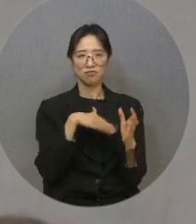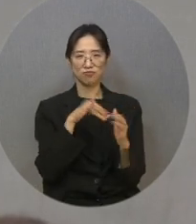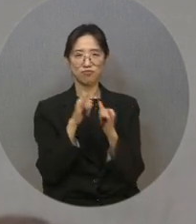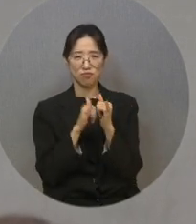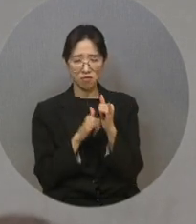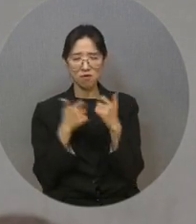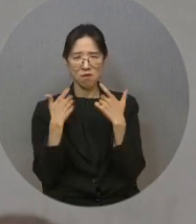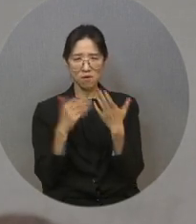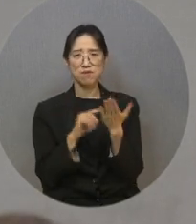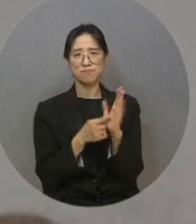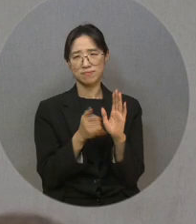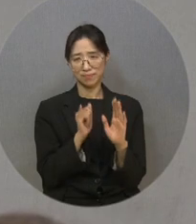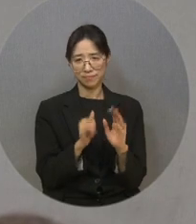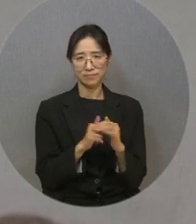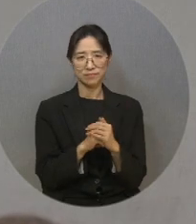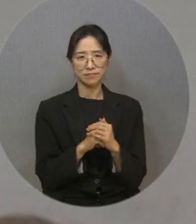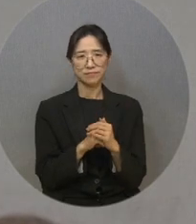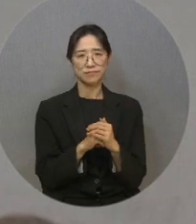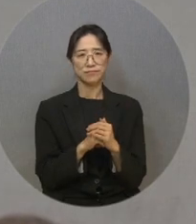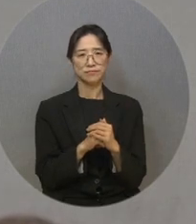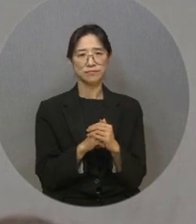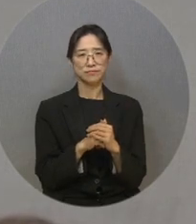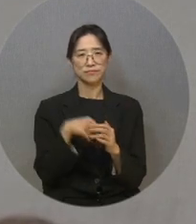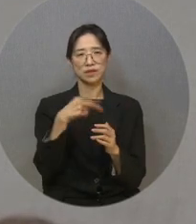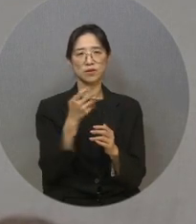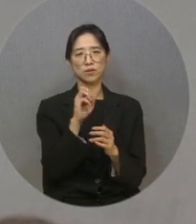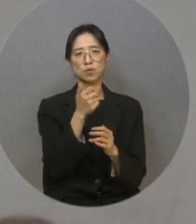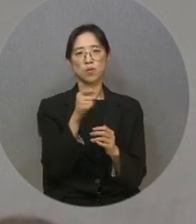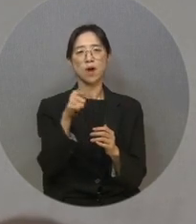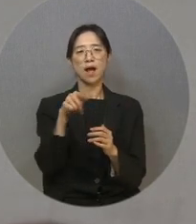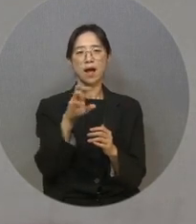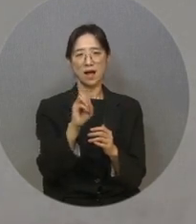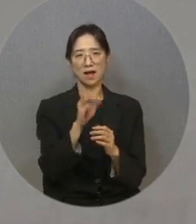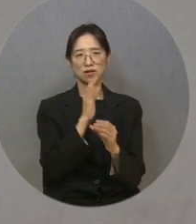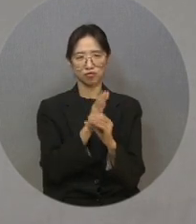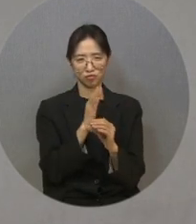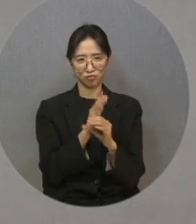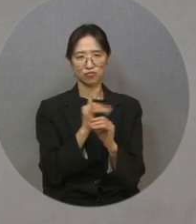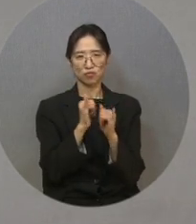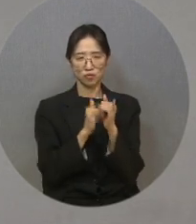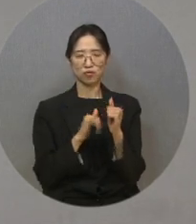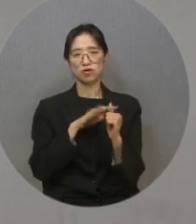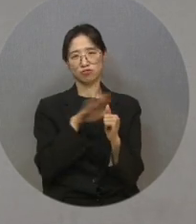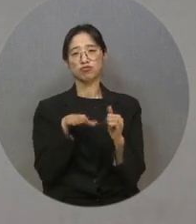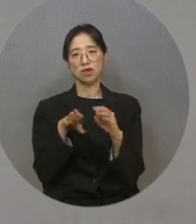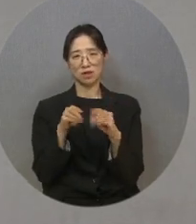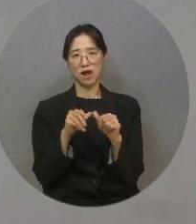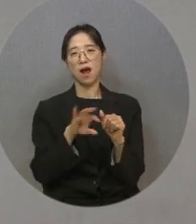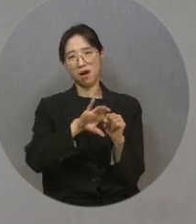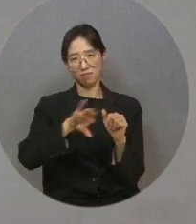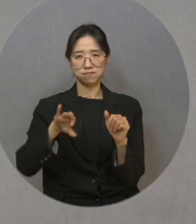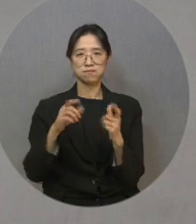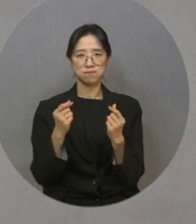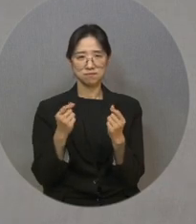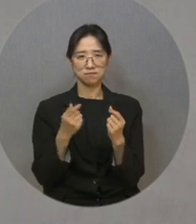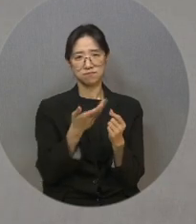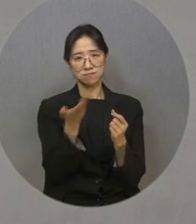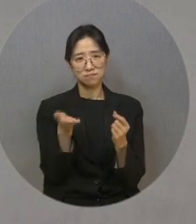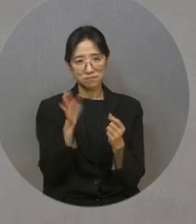있습니다. 바로 송하강을 중심으로 역사가 우리 땅으로 바뀌는 거예요. 근데